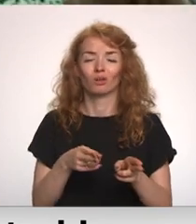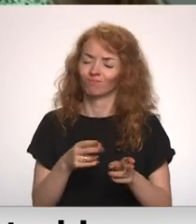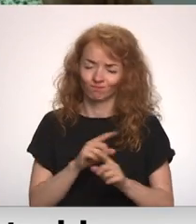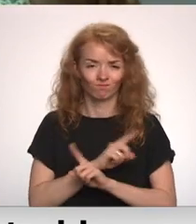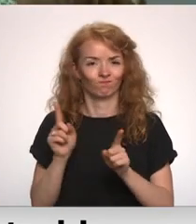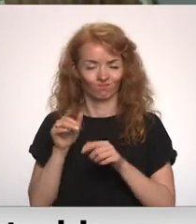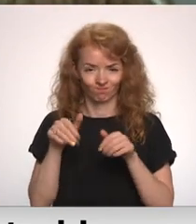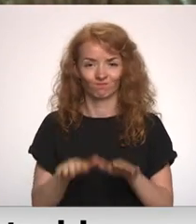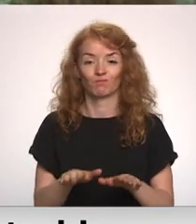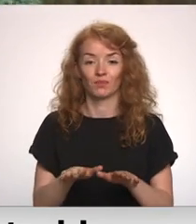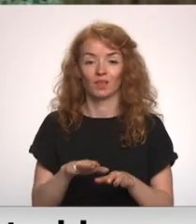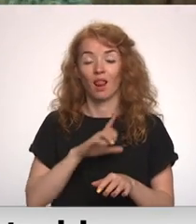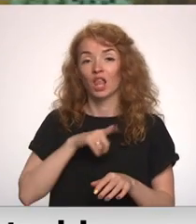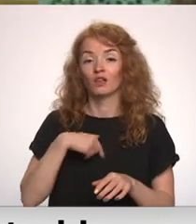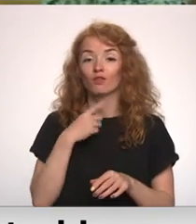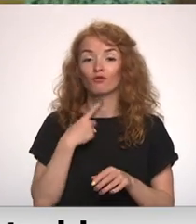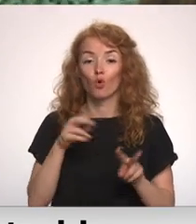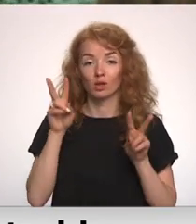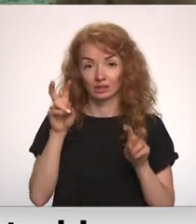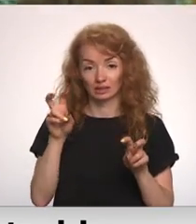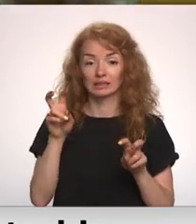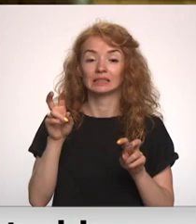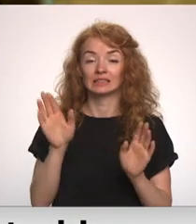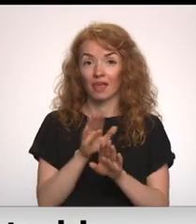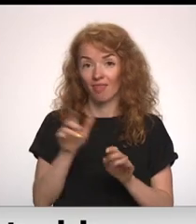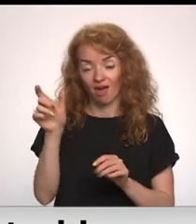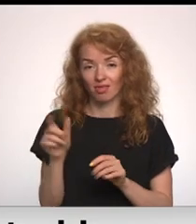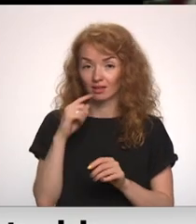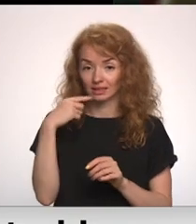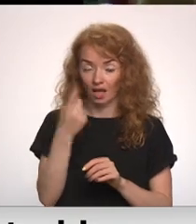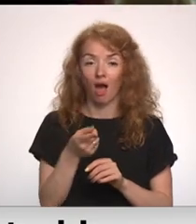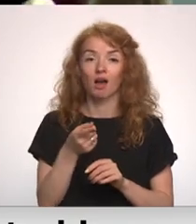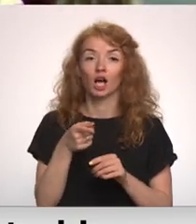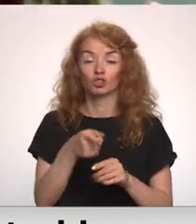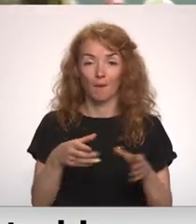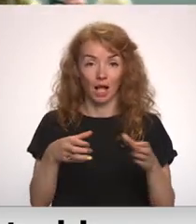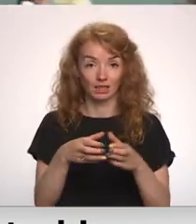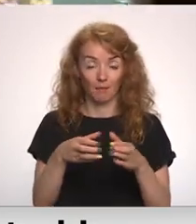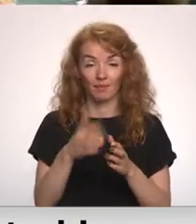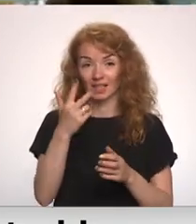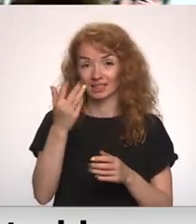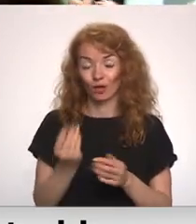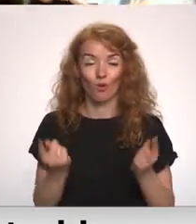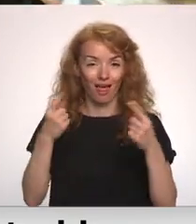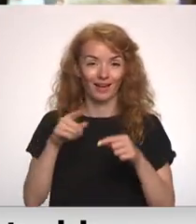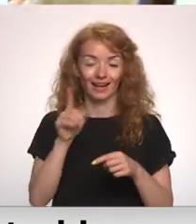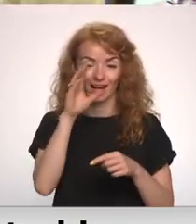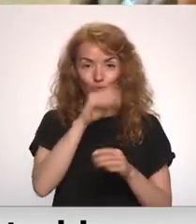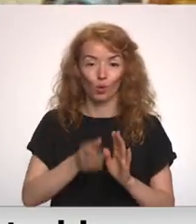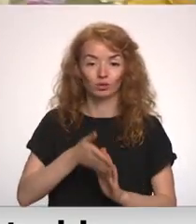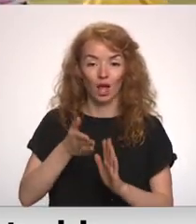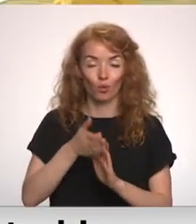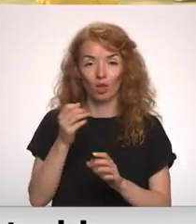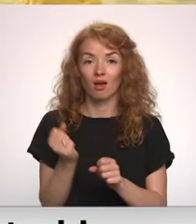jābrauc. Latvian Voices dziedātāja Laura Jēkabsone stāsta, vokāliem ansambļiem šo trīs dienu laikā būs iespēja uzlabot ne